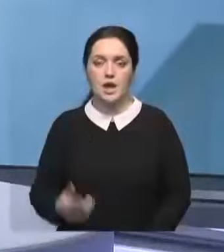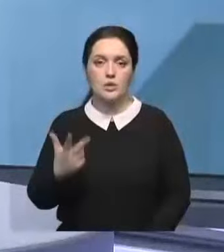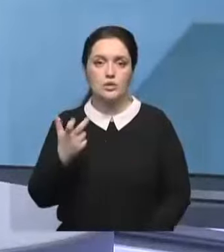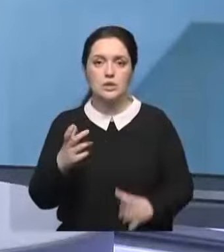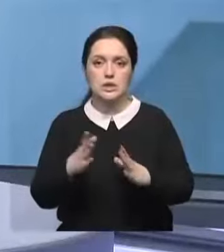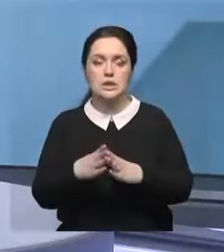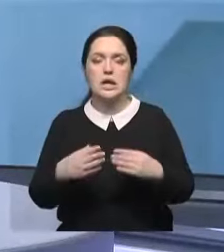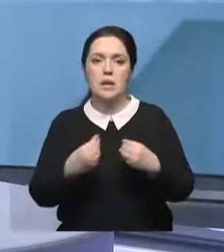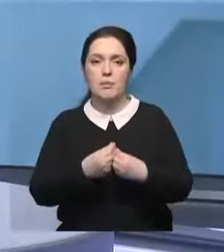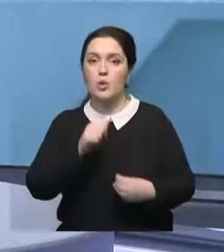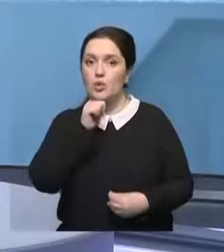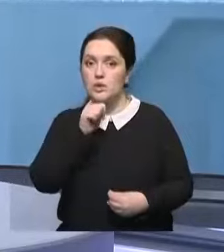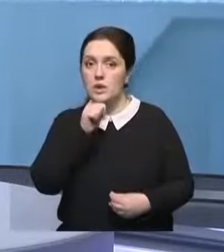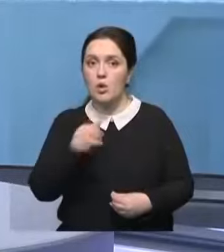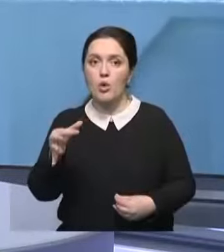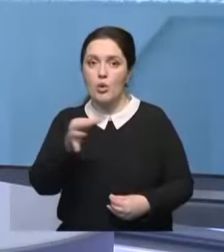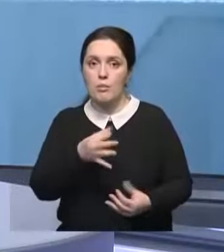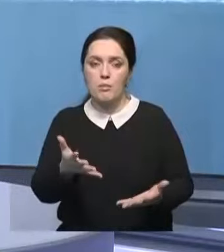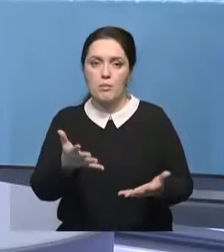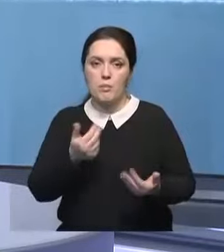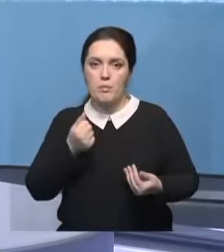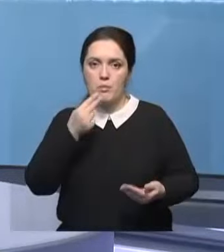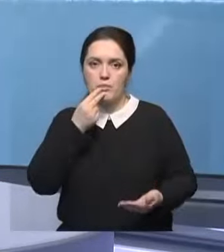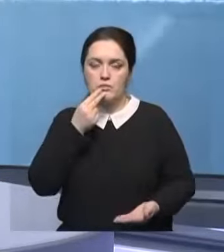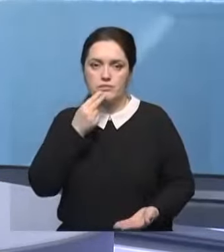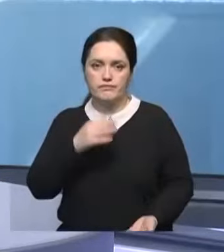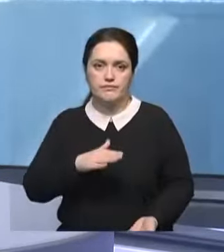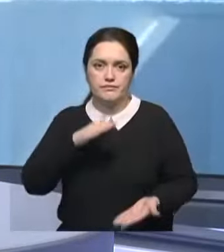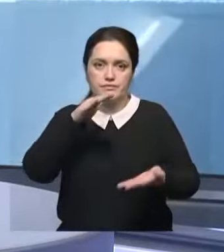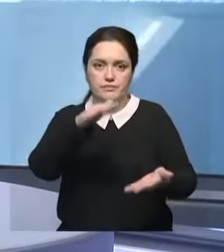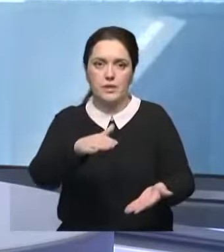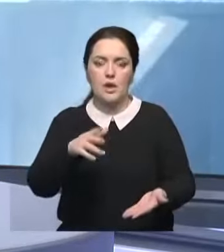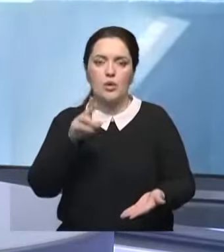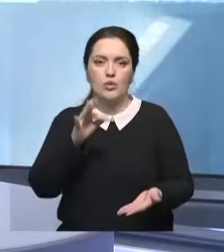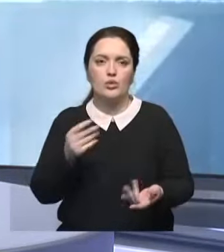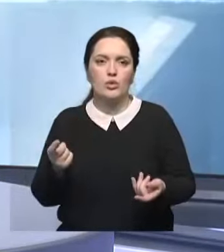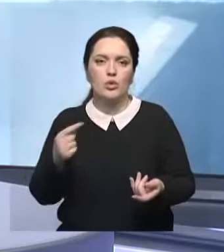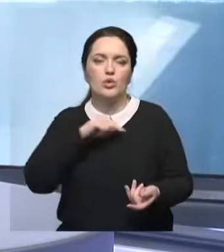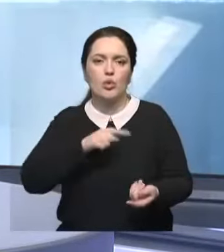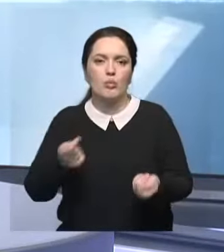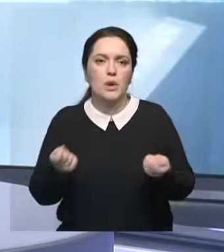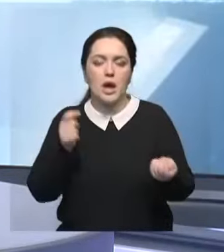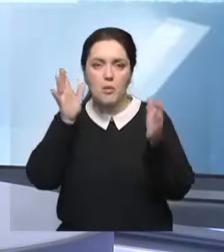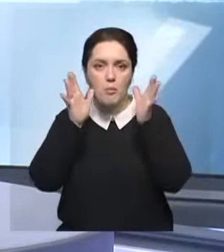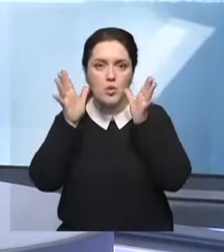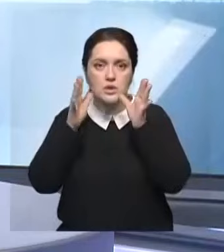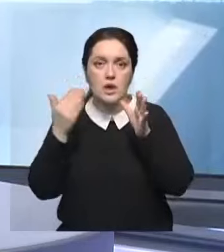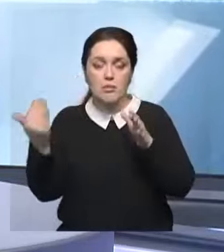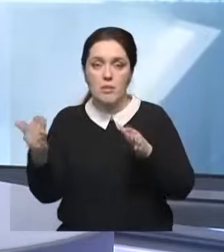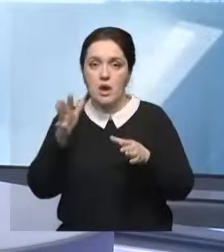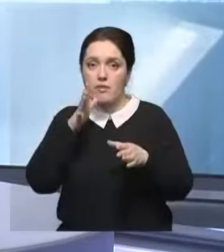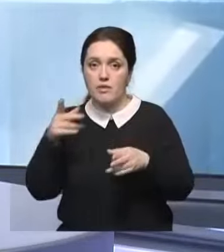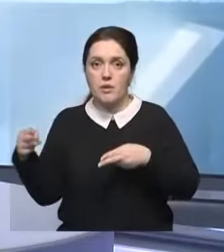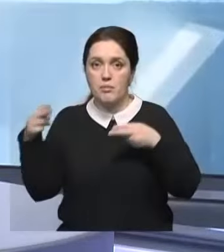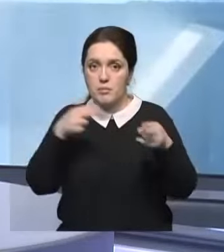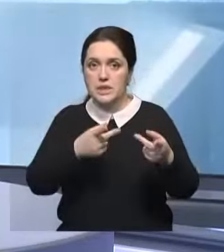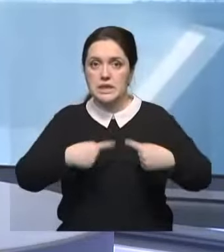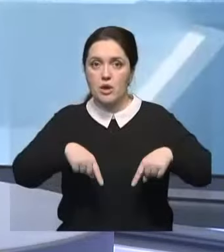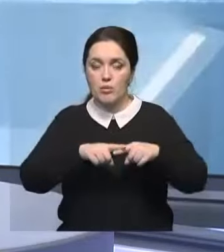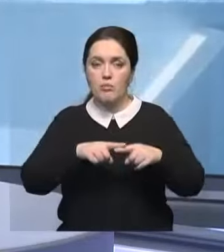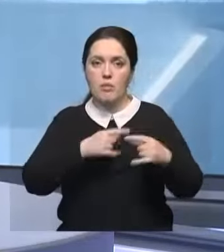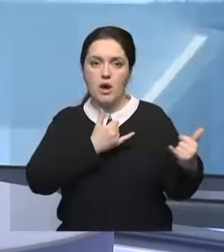Больше 300 семей в Кустанайской области получили продуктовые корзины от Духовного управления мусульман. Во время визита в регион сообщество организовало